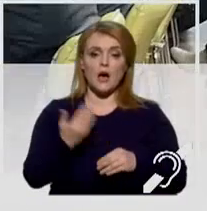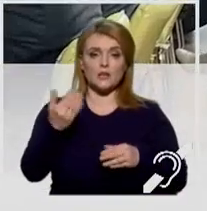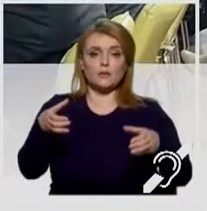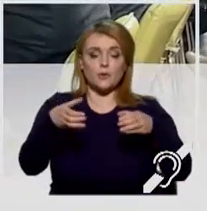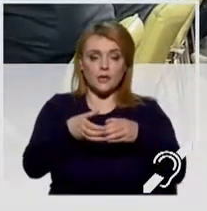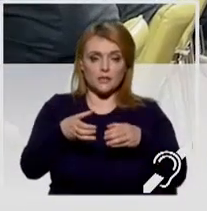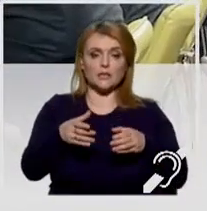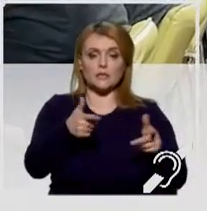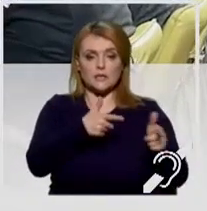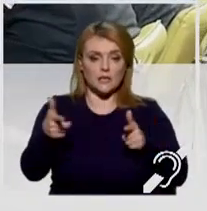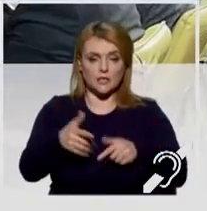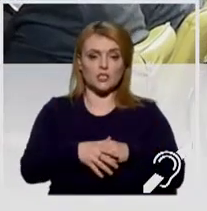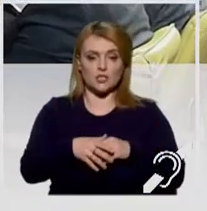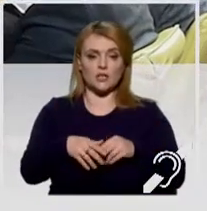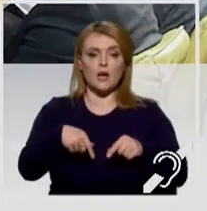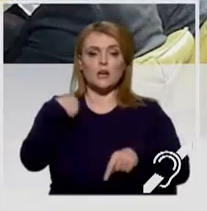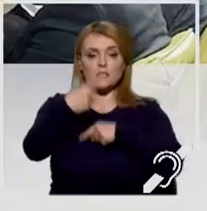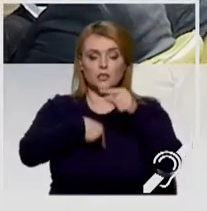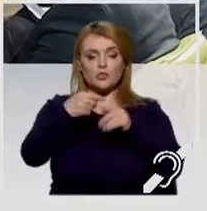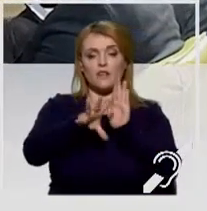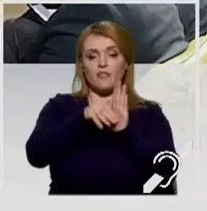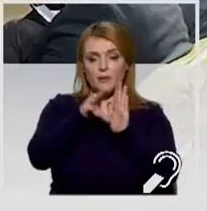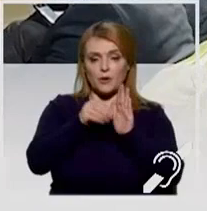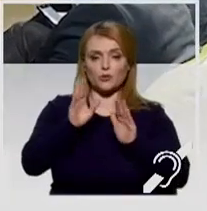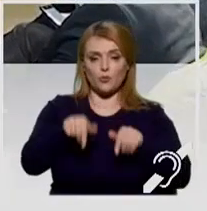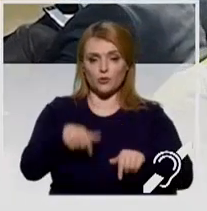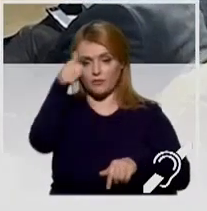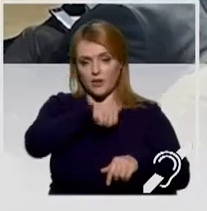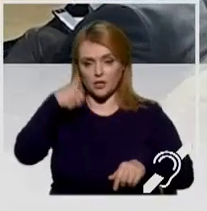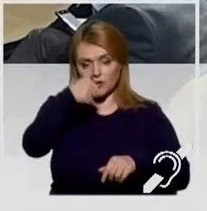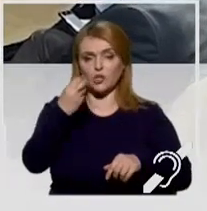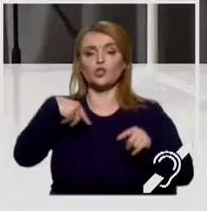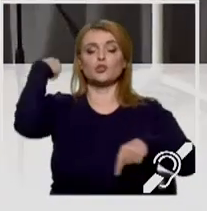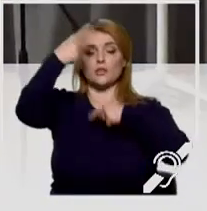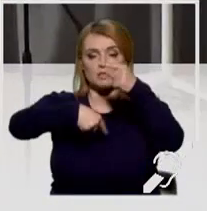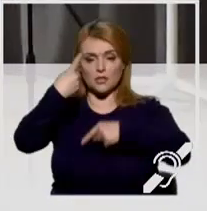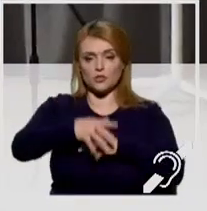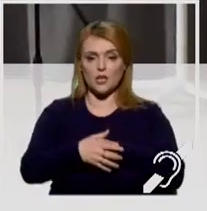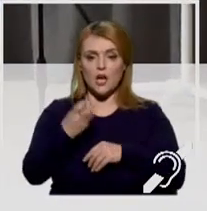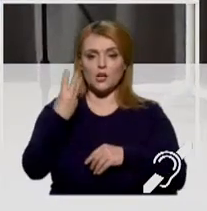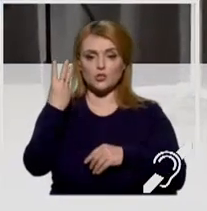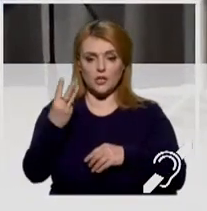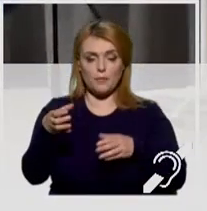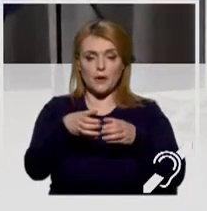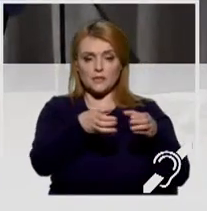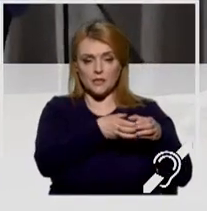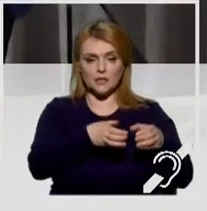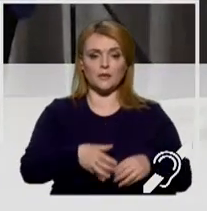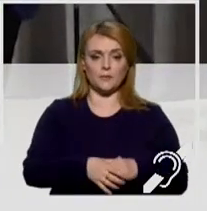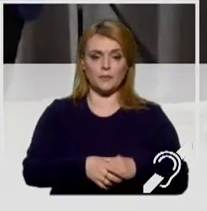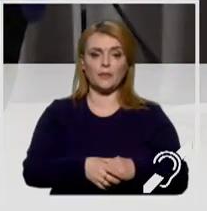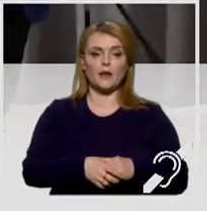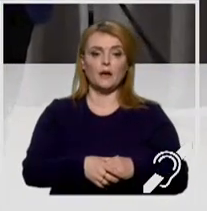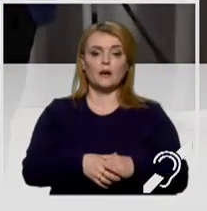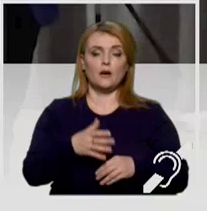se pregătește pentru cele două scrutine electorale din acest an și de la anul mai mult cele trei formațiuni ar fi identificat